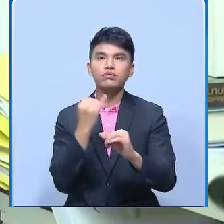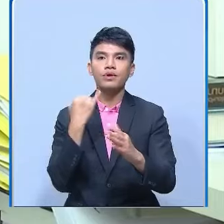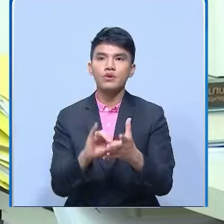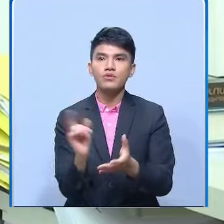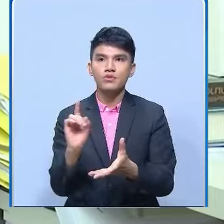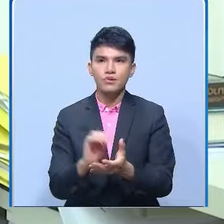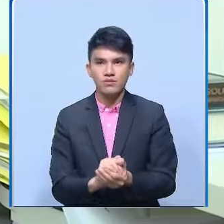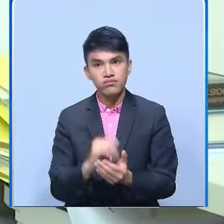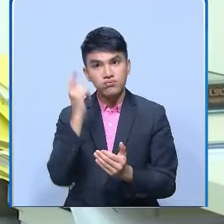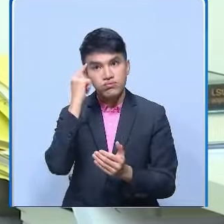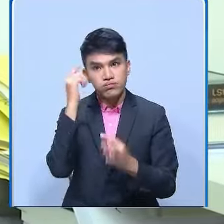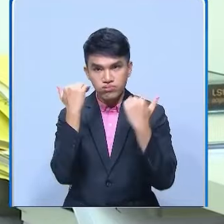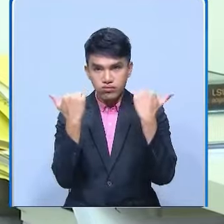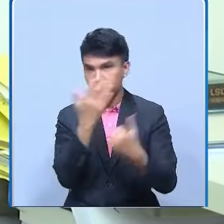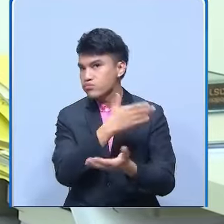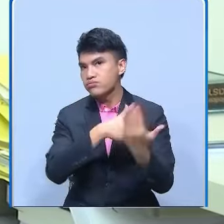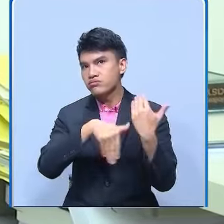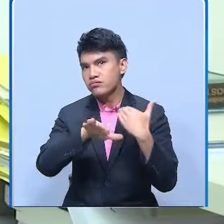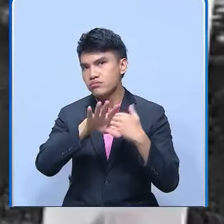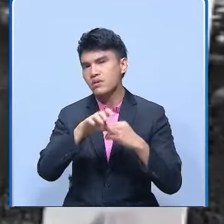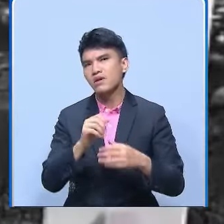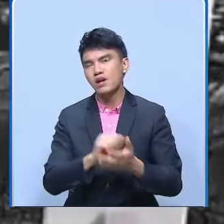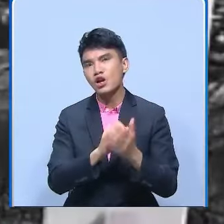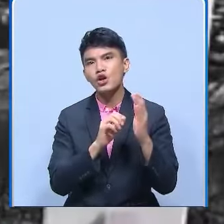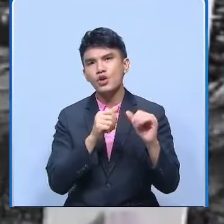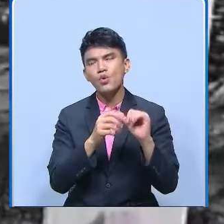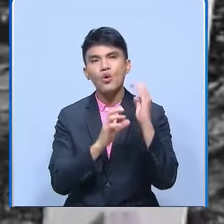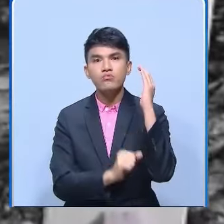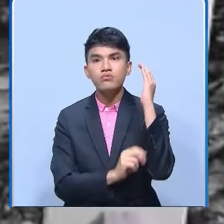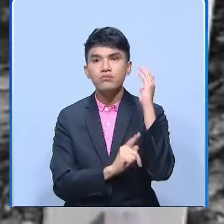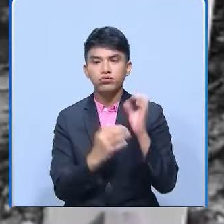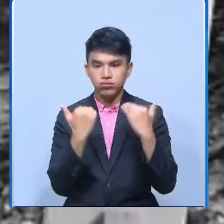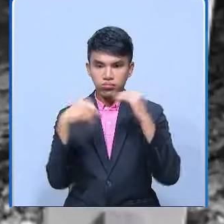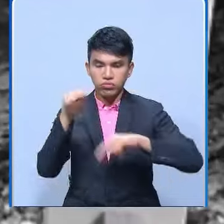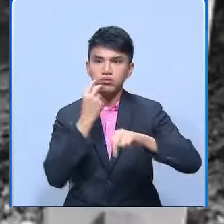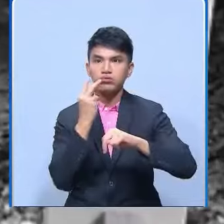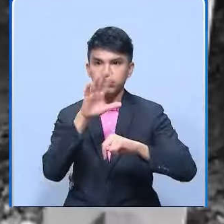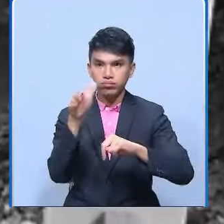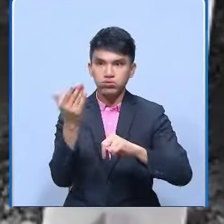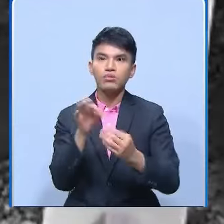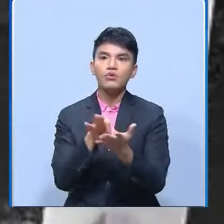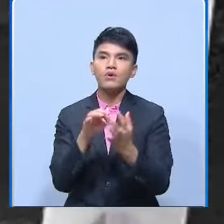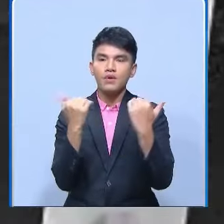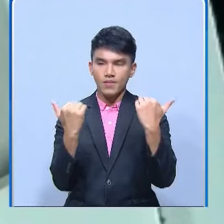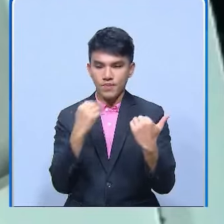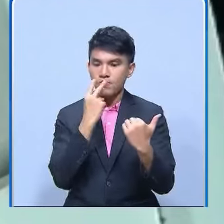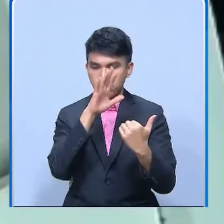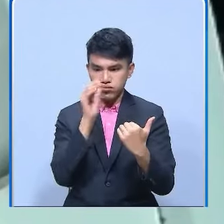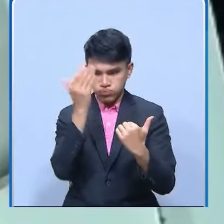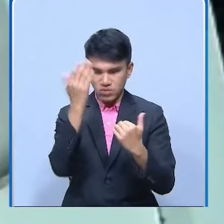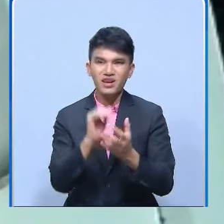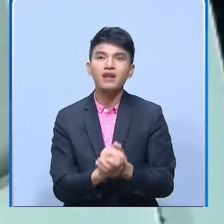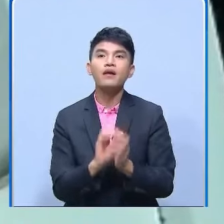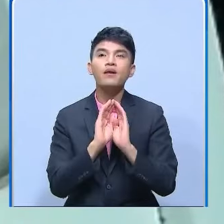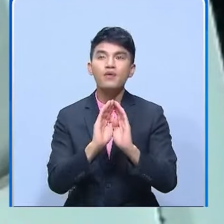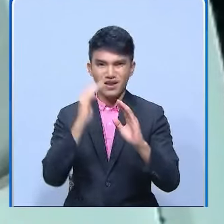เข้าใจว่าตอนนี้น่าจะหนีจากพื้นที่พัทลุงไปที่สงขลาอยู่ระหว่างการตรวจสอบพิกัดที่แน่ชัดนะเ้าก็ฝาก